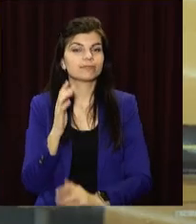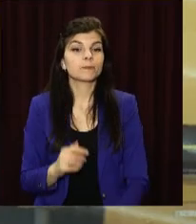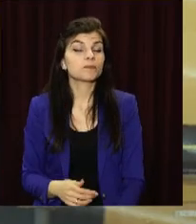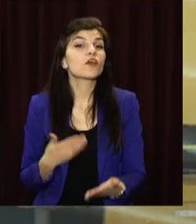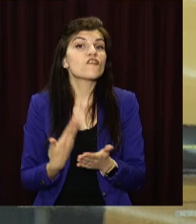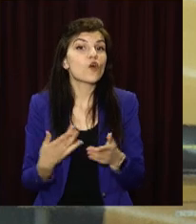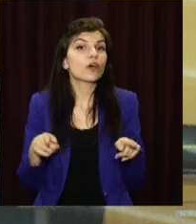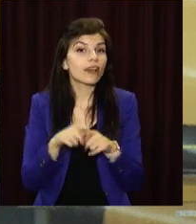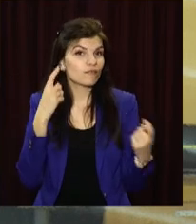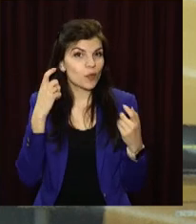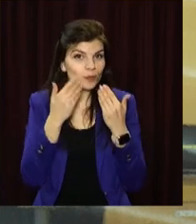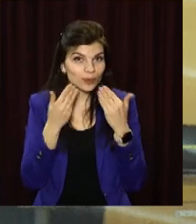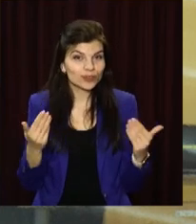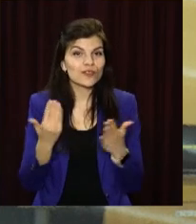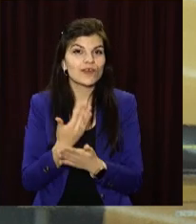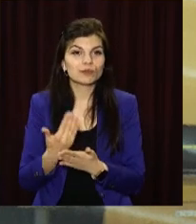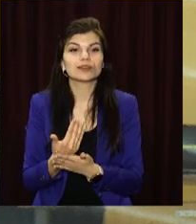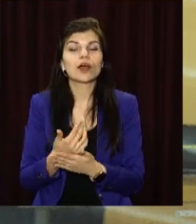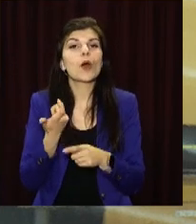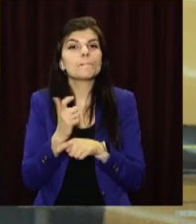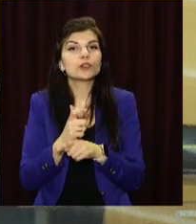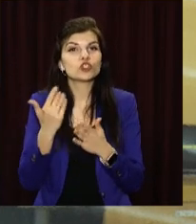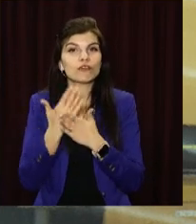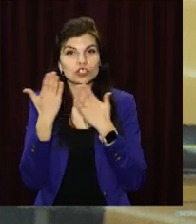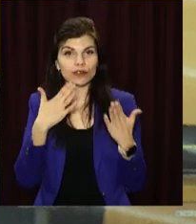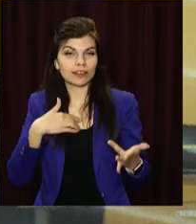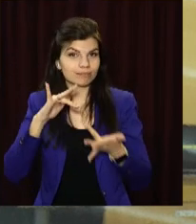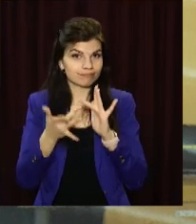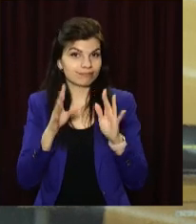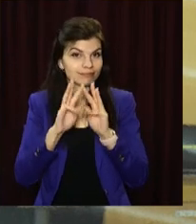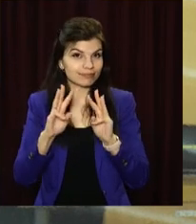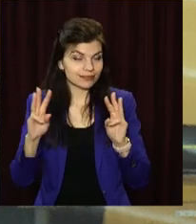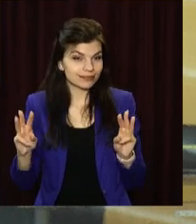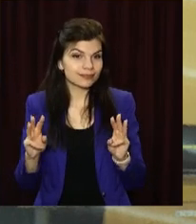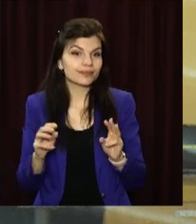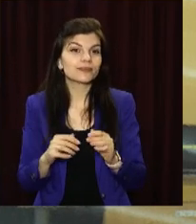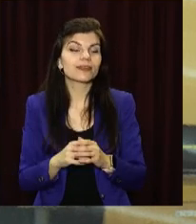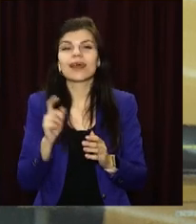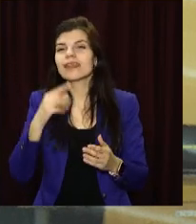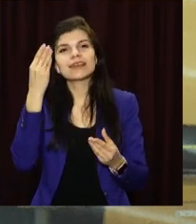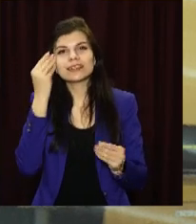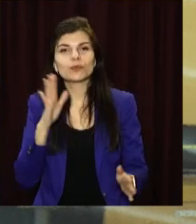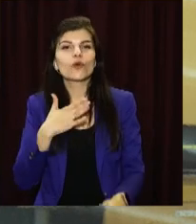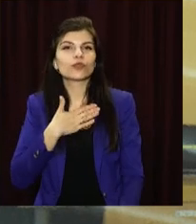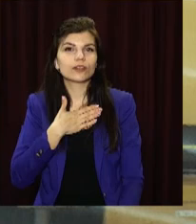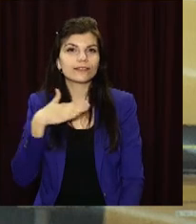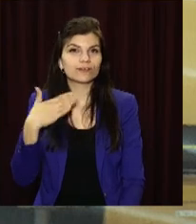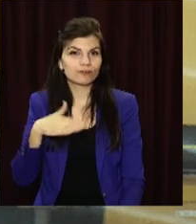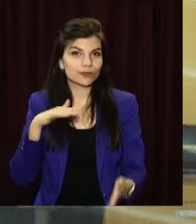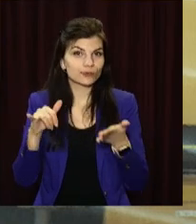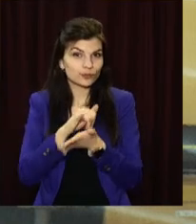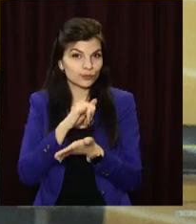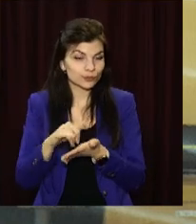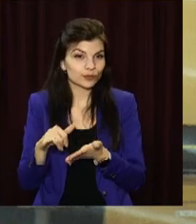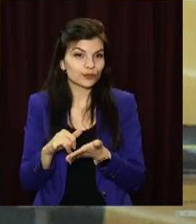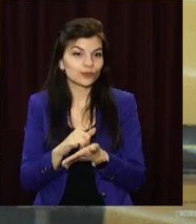І такою була остання інформація випуску. Більше новин читайте на нашому сайті opencv.media. Не забувайте про сюжети в соціальних